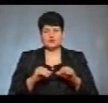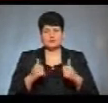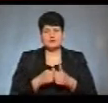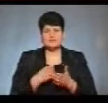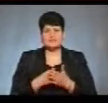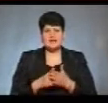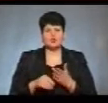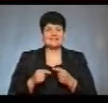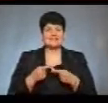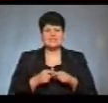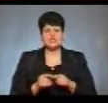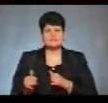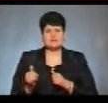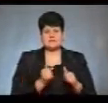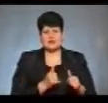забезпеченням.